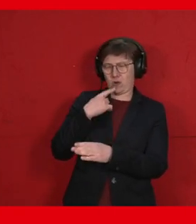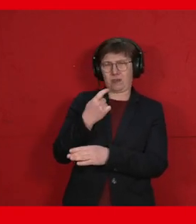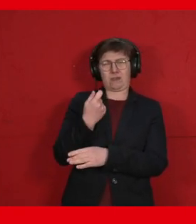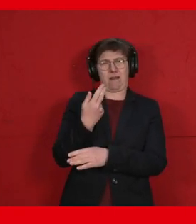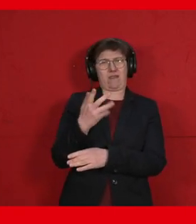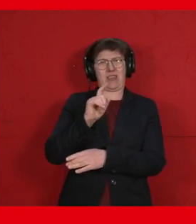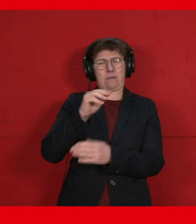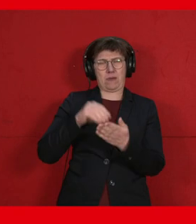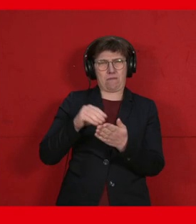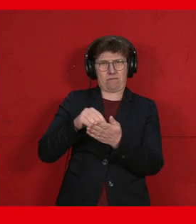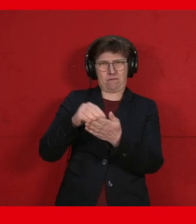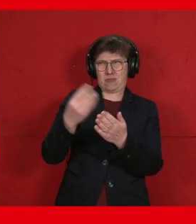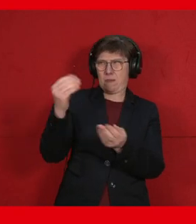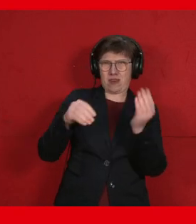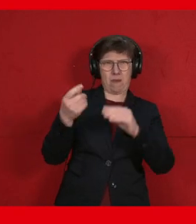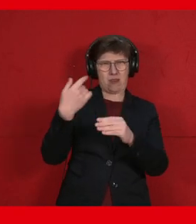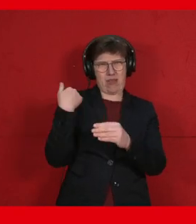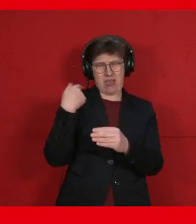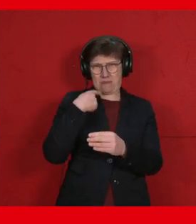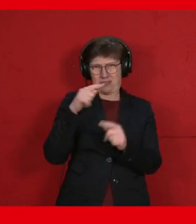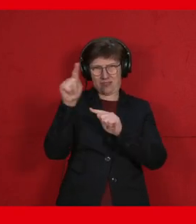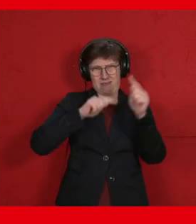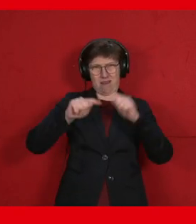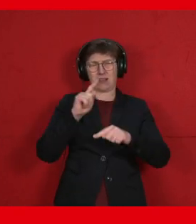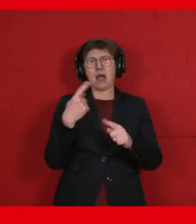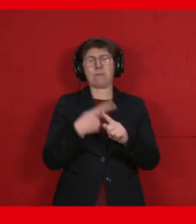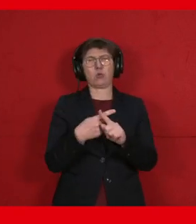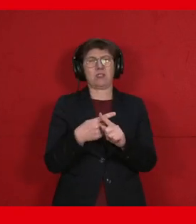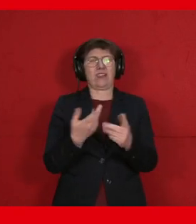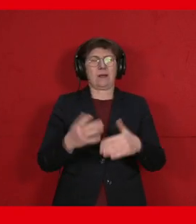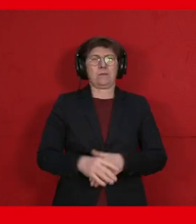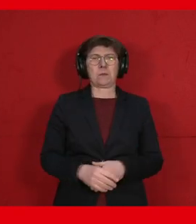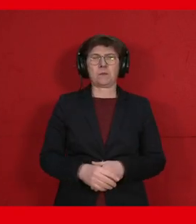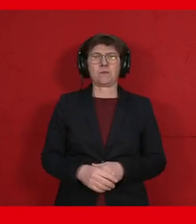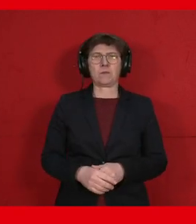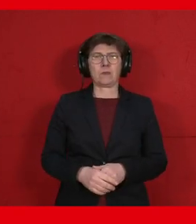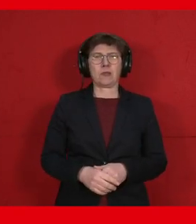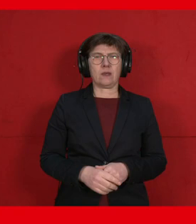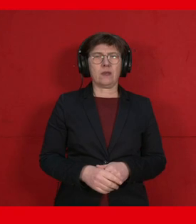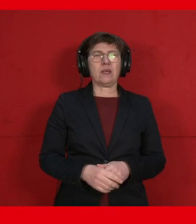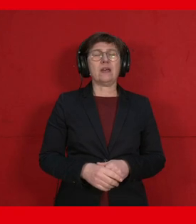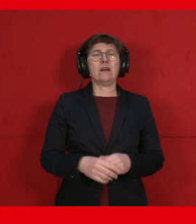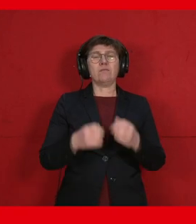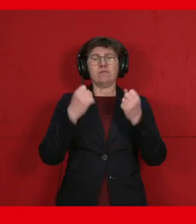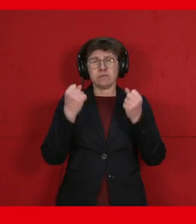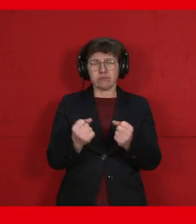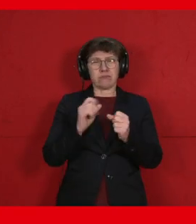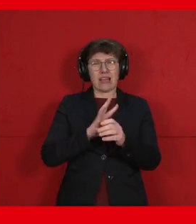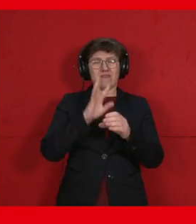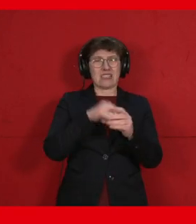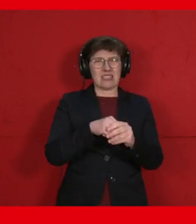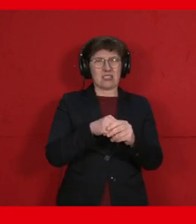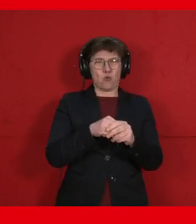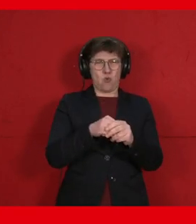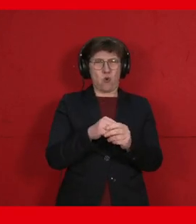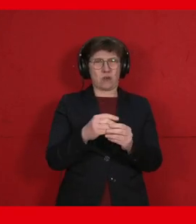mehrfach angeklungen ist bei unseren Gesprächspartnerinnen und den Gesprächspartnern. Der größte Teil der Investitionen, um die